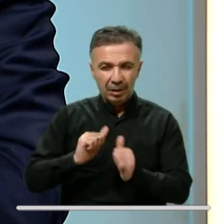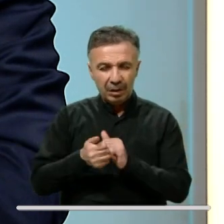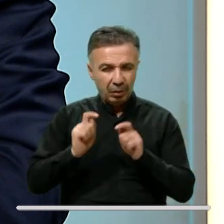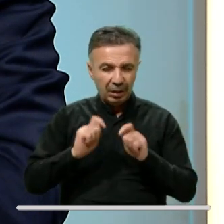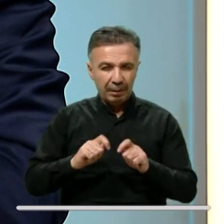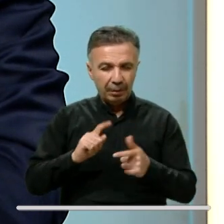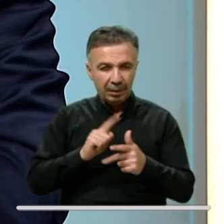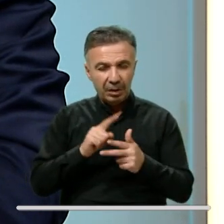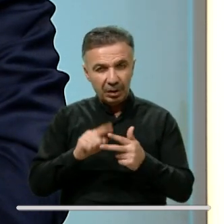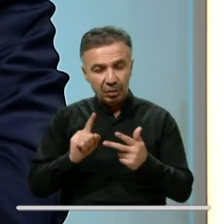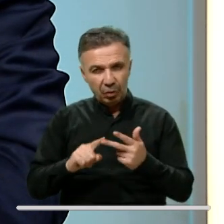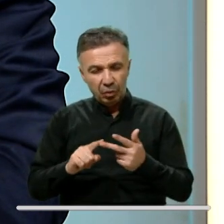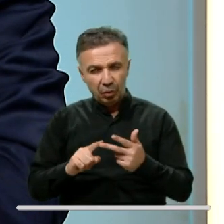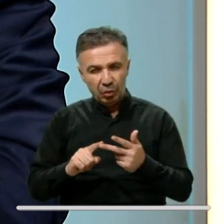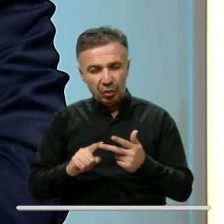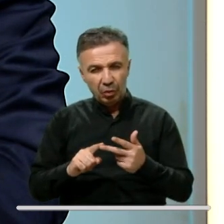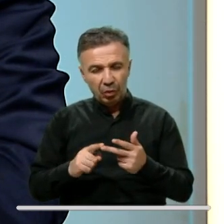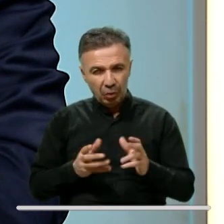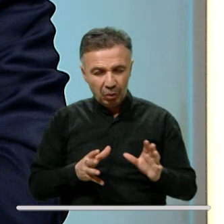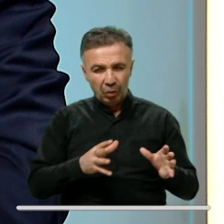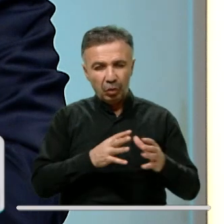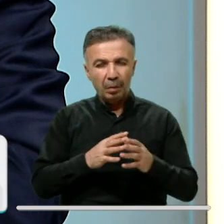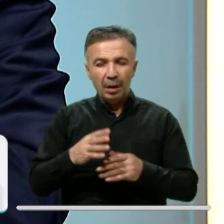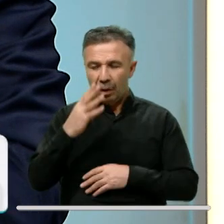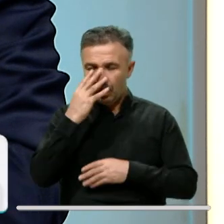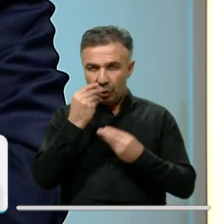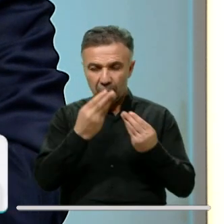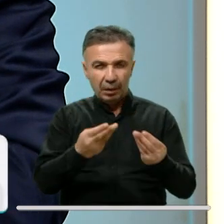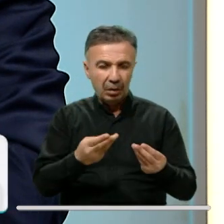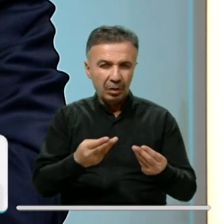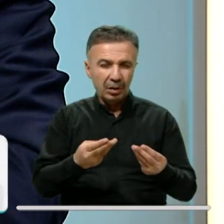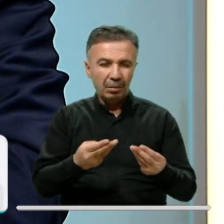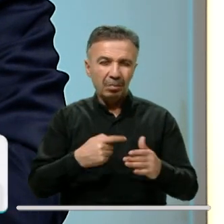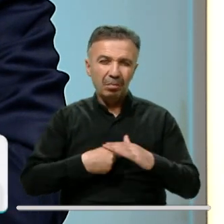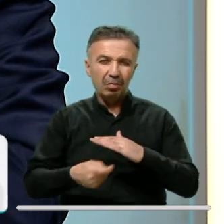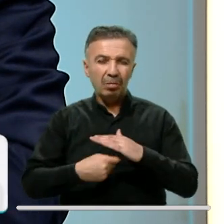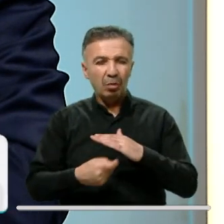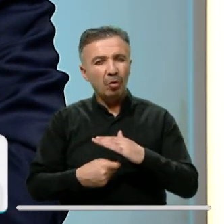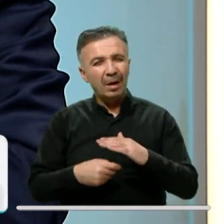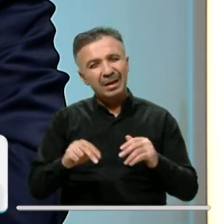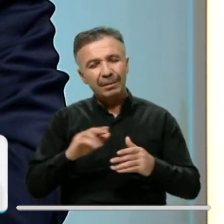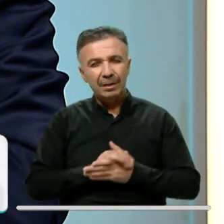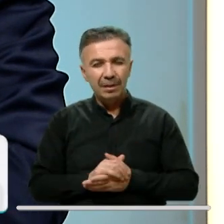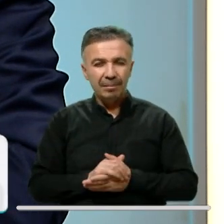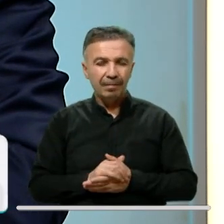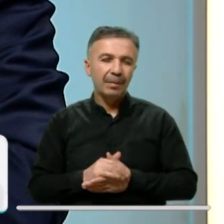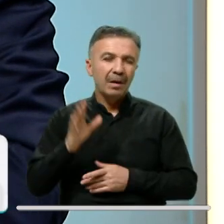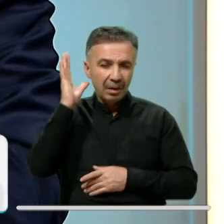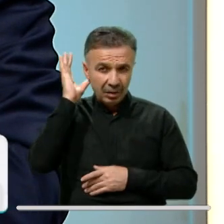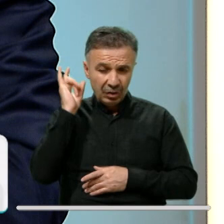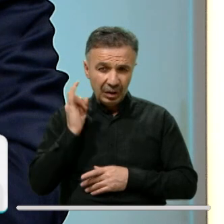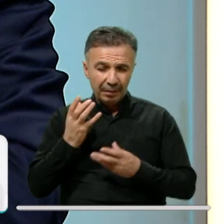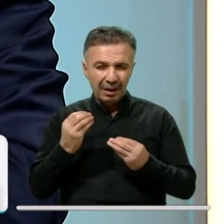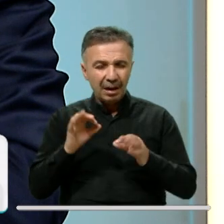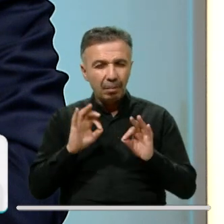ikinci, üçüncü dereceye girenlere ödül veriliyorsa bu çok açık bir kumardır. Camilerin kesinlikle böyle